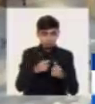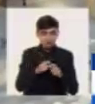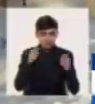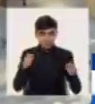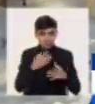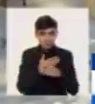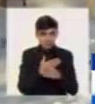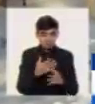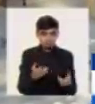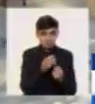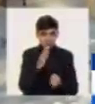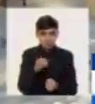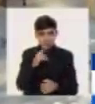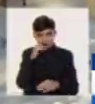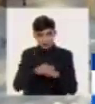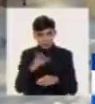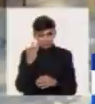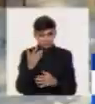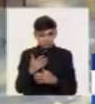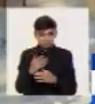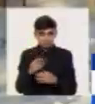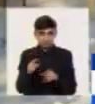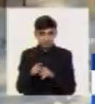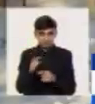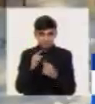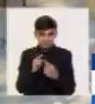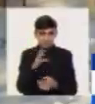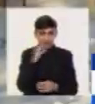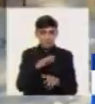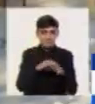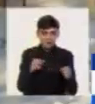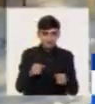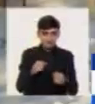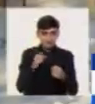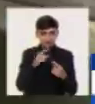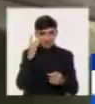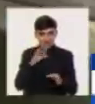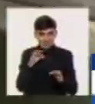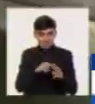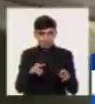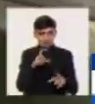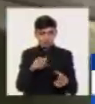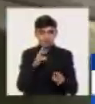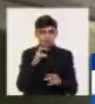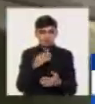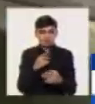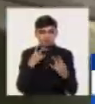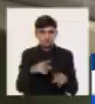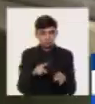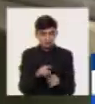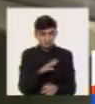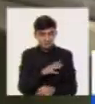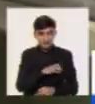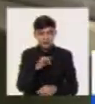қорғайтын, осы өкіметті сынайтын, кейбір кезде билікті сынайтын адамдар керек емес сияқты. Жетінші сайланымда